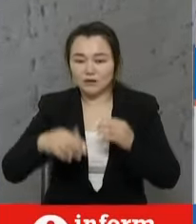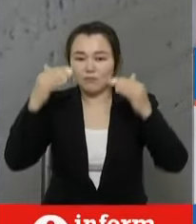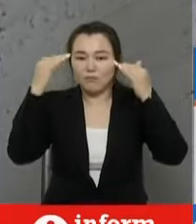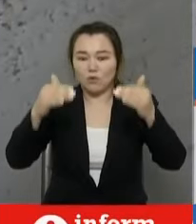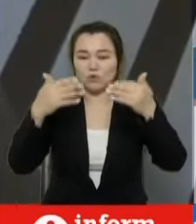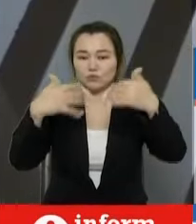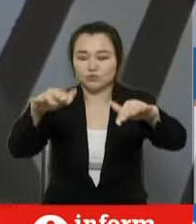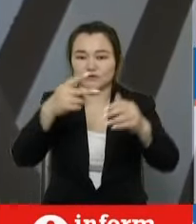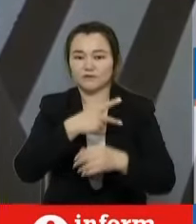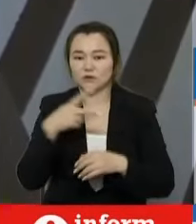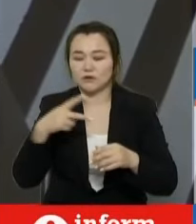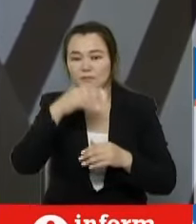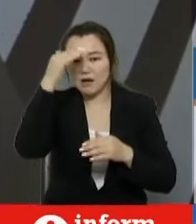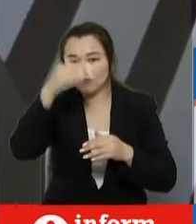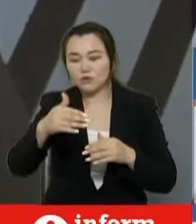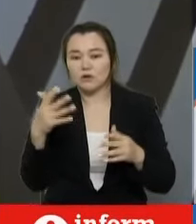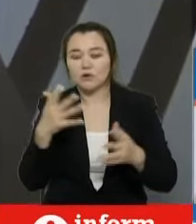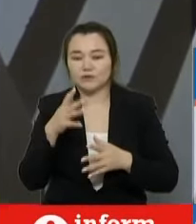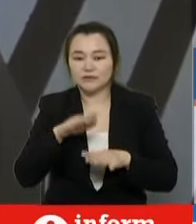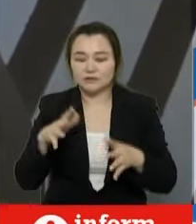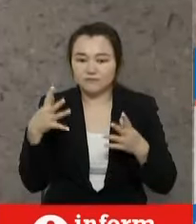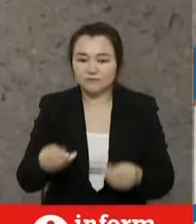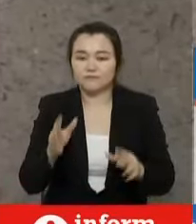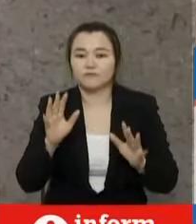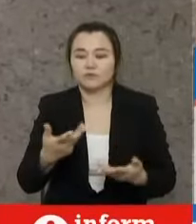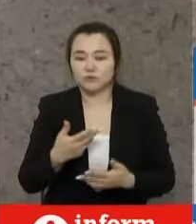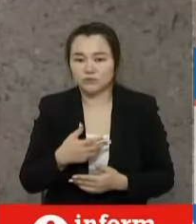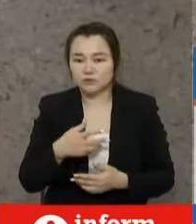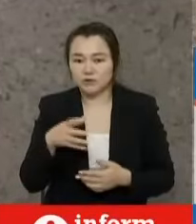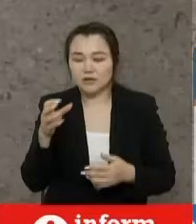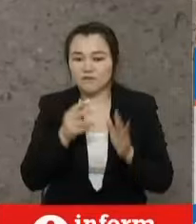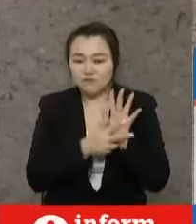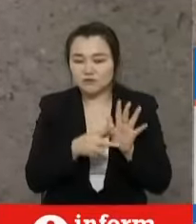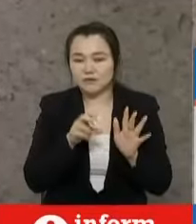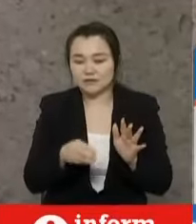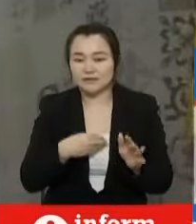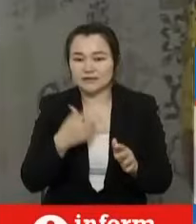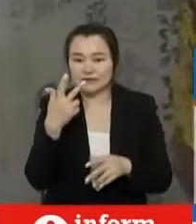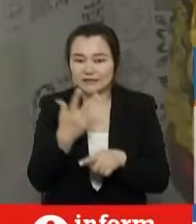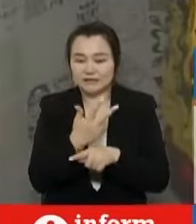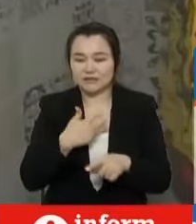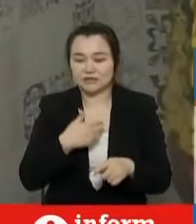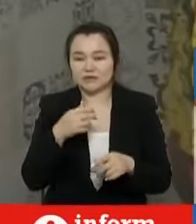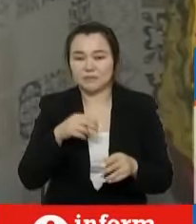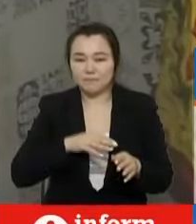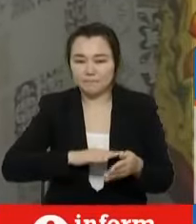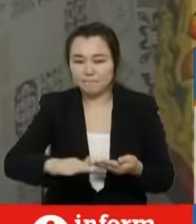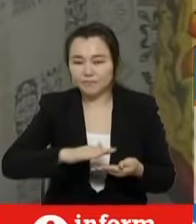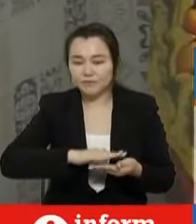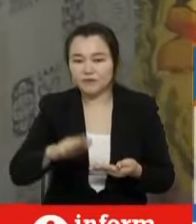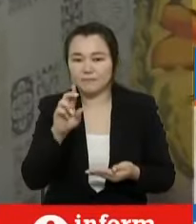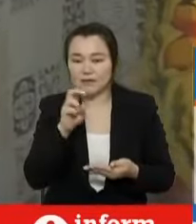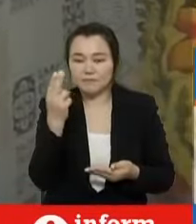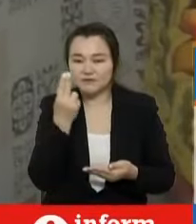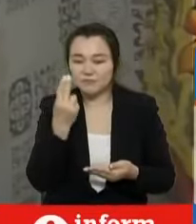тұр мына. Екінші этаждың потологы қай күні баланы басып қалады, бір құдай біледі. 8 жылда мен 3 рет құйдым стяжканы. Өйткені бұның астында су бар.